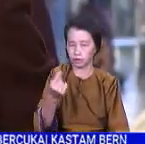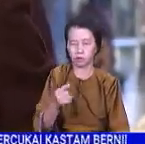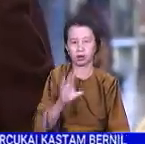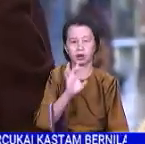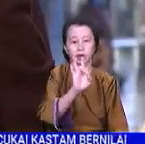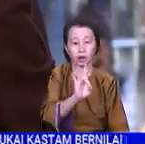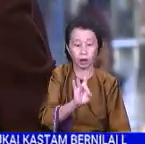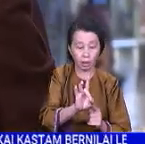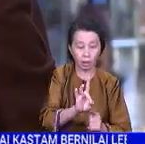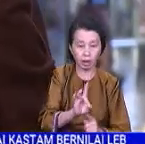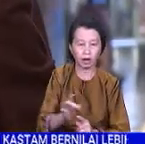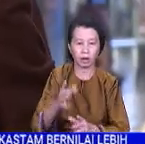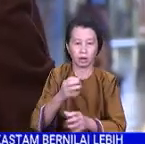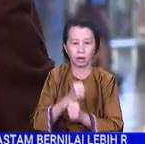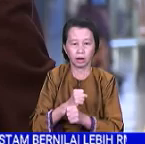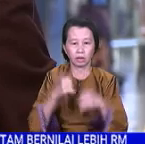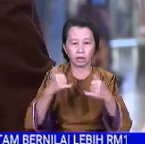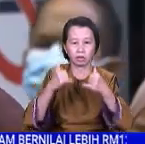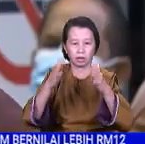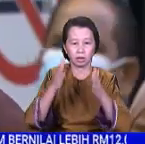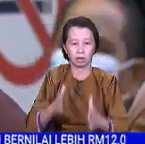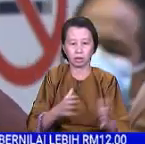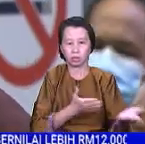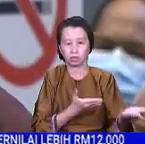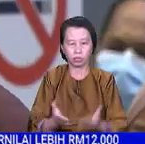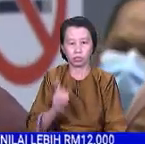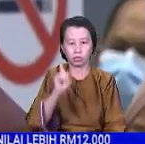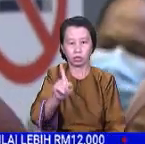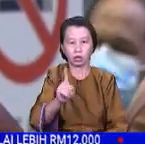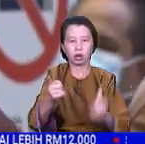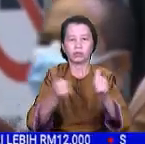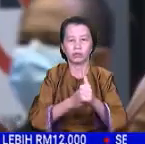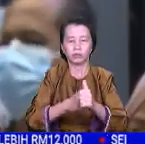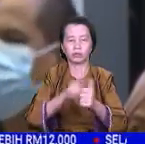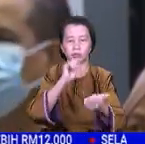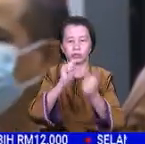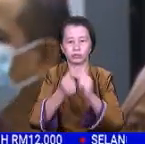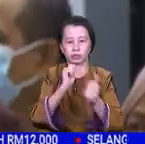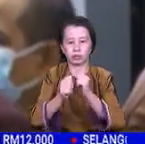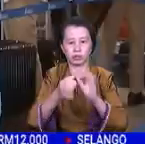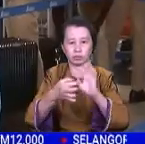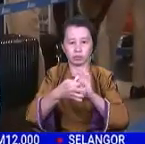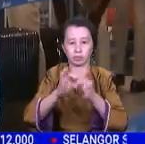8 daripadanya disumbangkan oleh atlet yang membuat penampilan pertama di Sukan Olimpik.